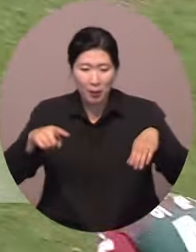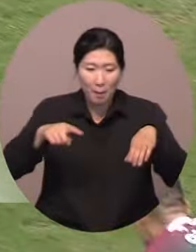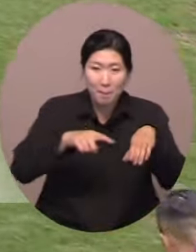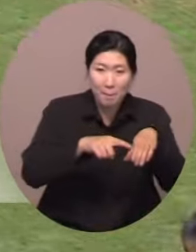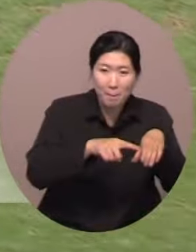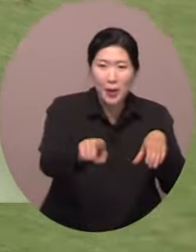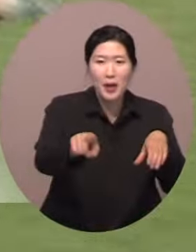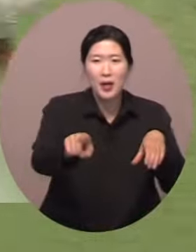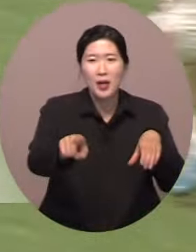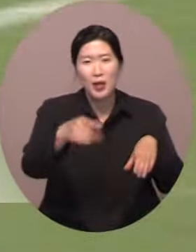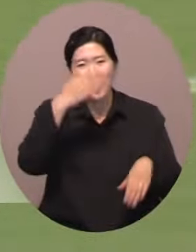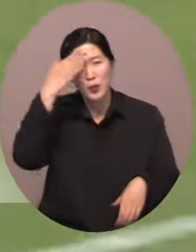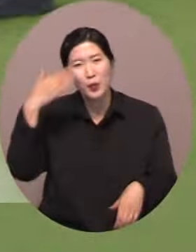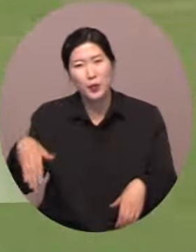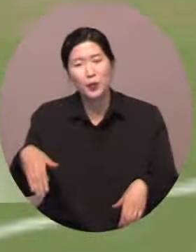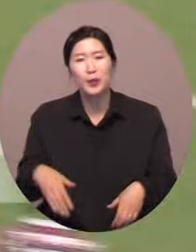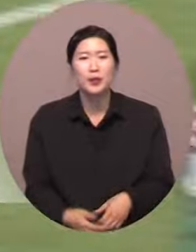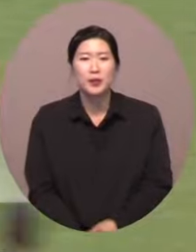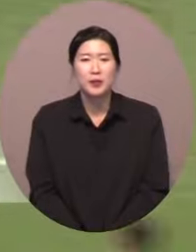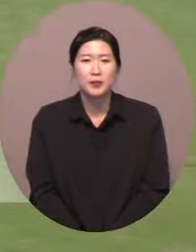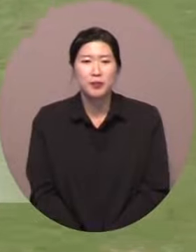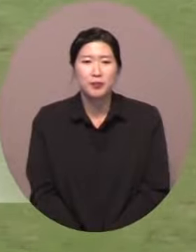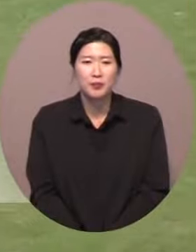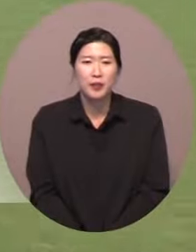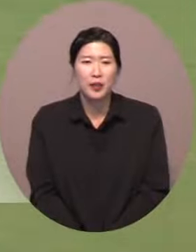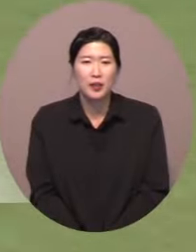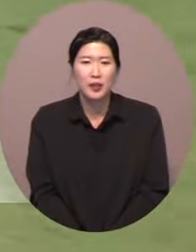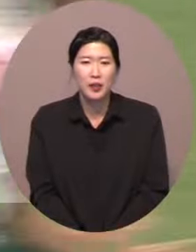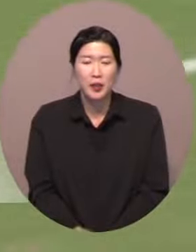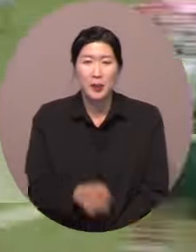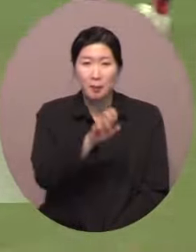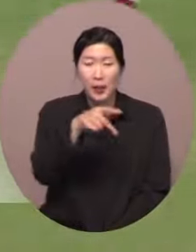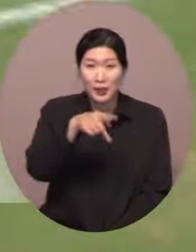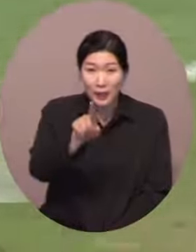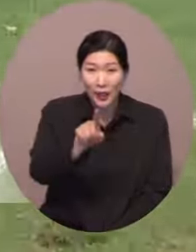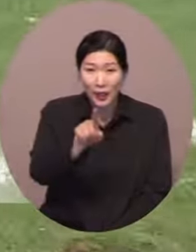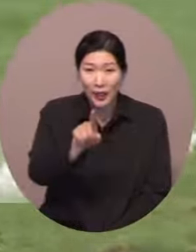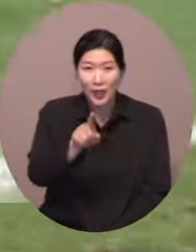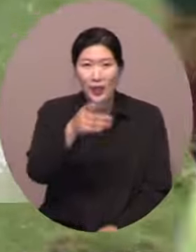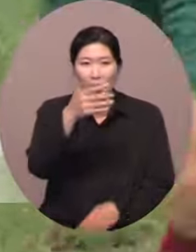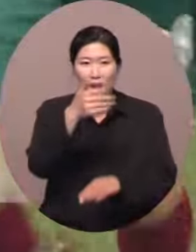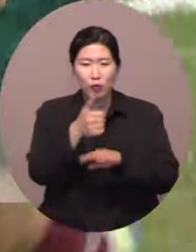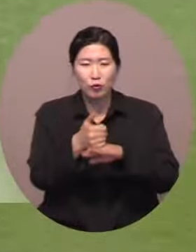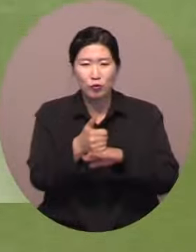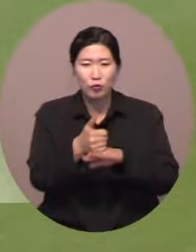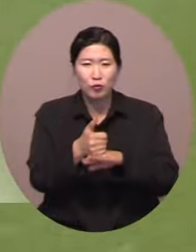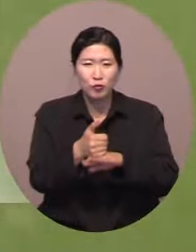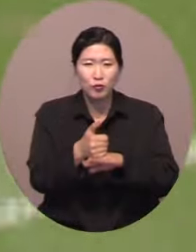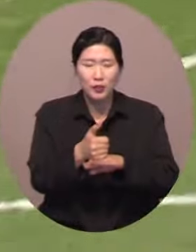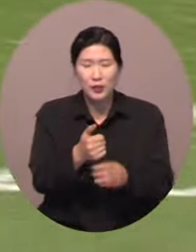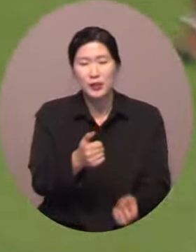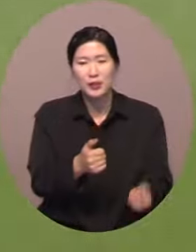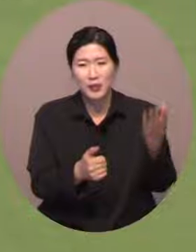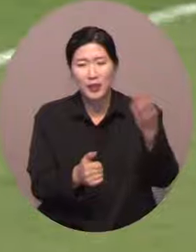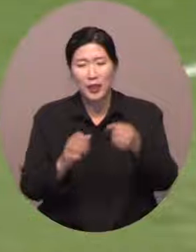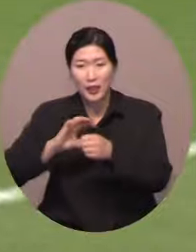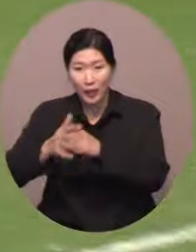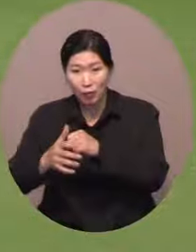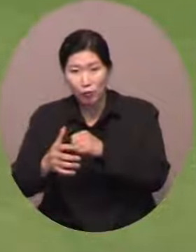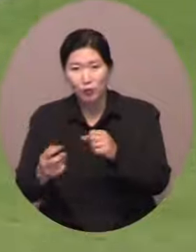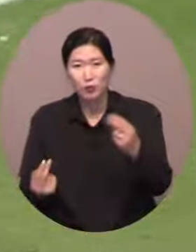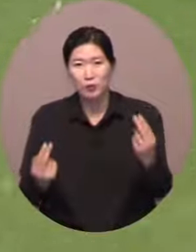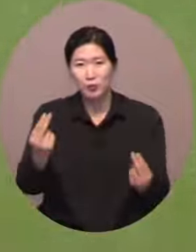세징야의 킥이 골대를 맞고 나옵니다. 전반에 나온 마사의 골을 끝까지 지킨 대전은 대구FC를 꺾고 승점